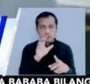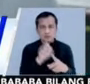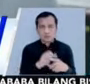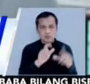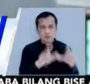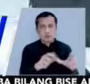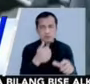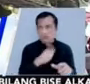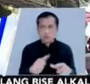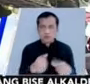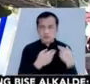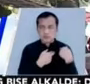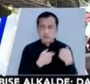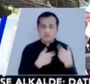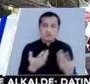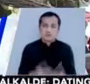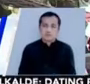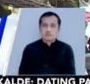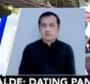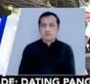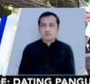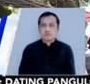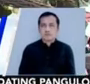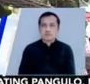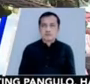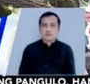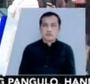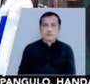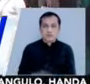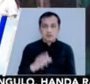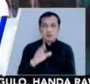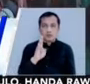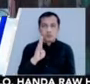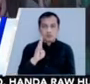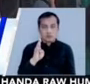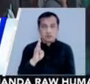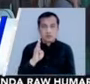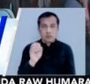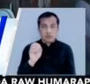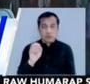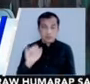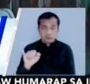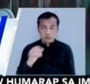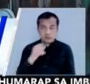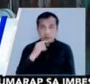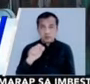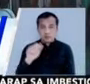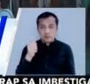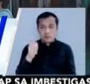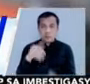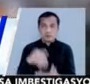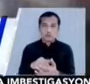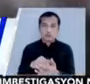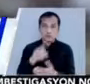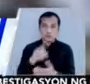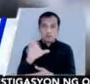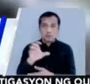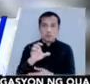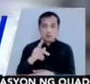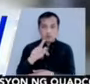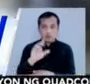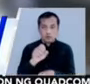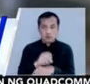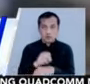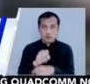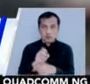will not spare anybody. Ayon sa Bureau of Immigration, 10,000 na sa tinatayang 100,000 foreign Pogo workers ang nag-apply